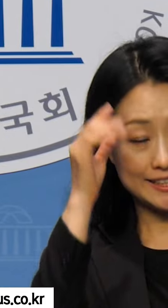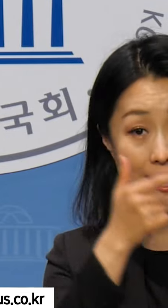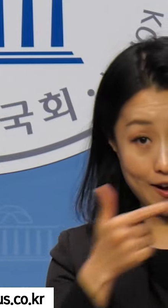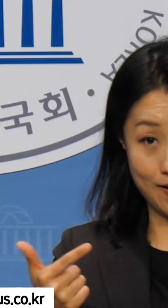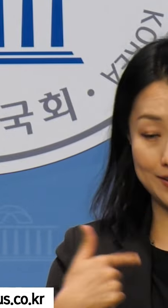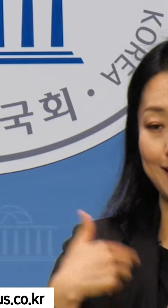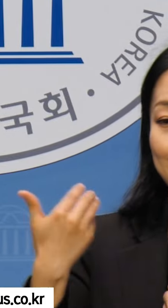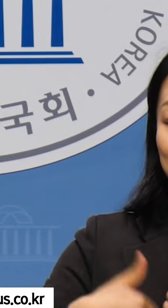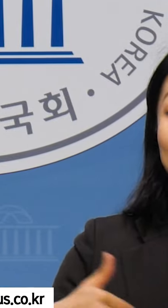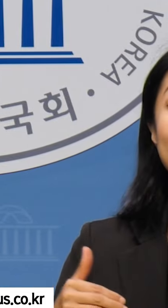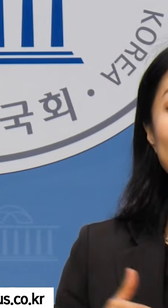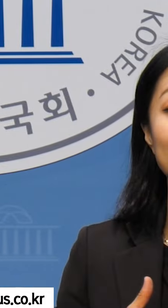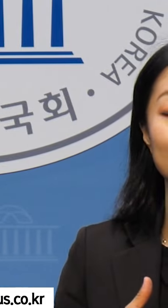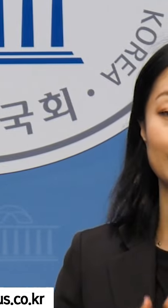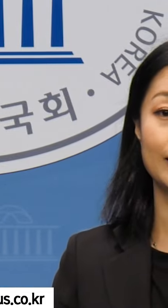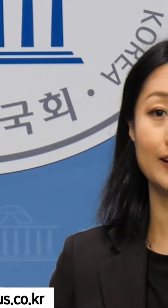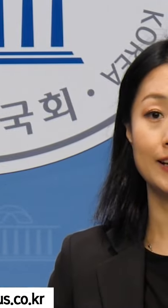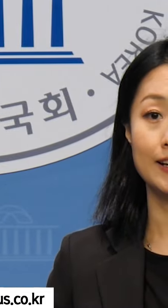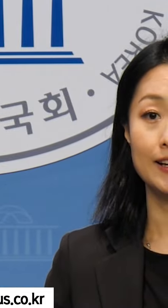컸기 때문이었습니다.